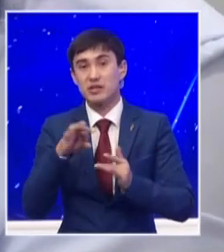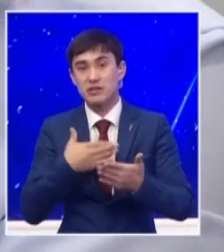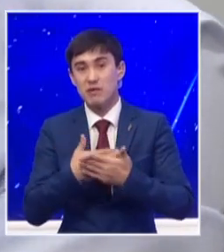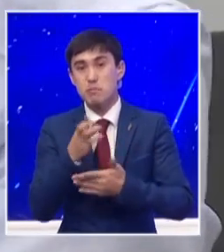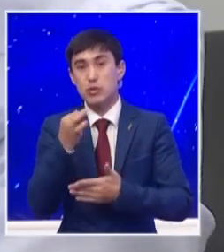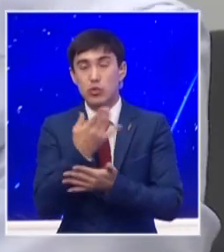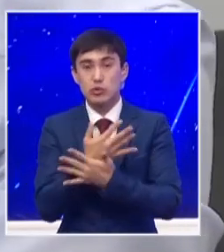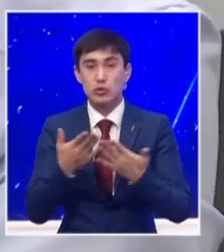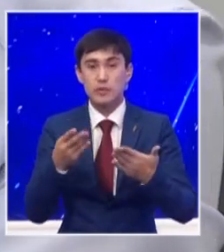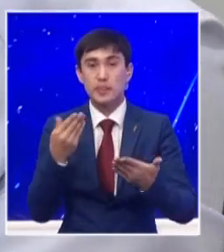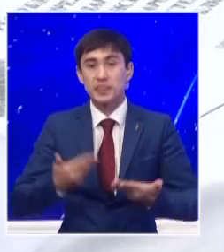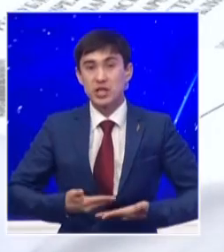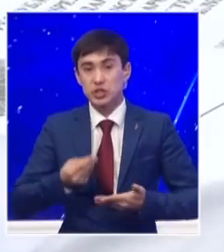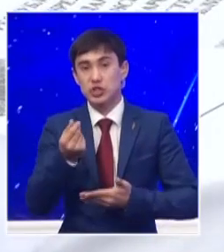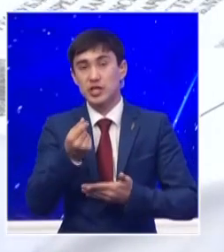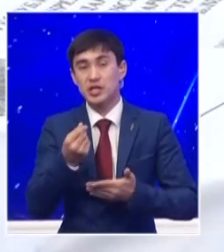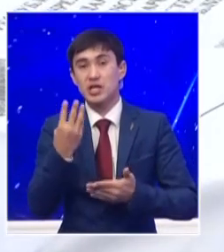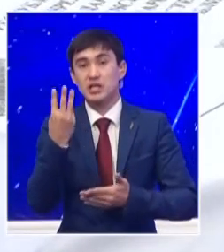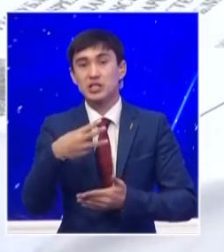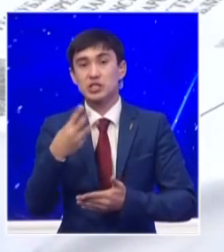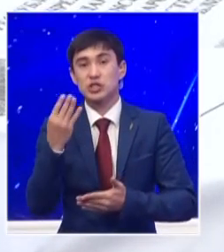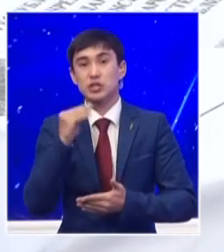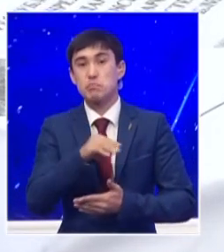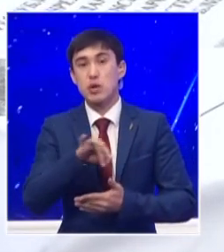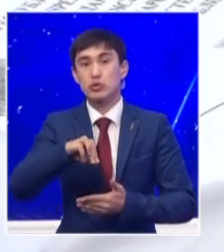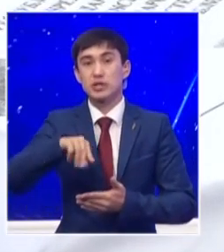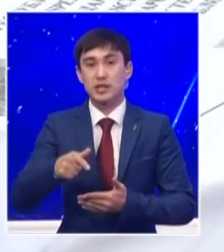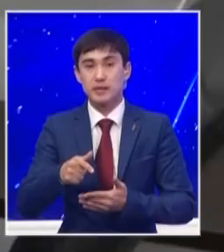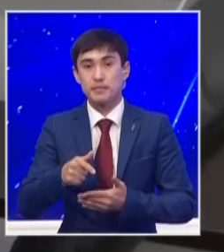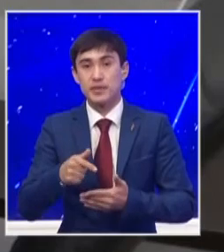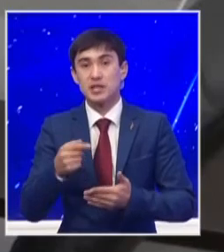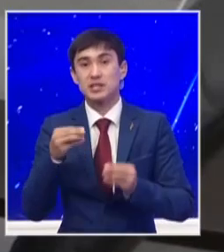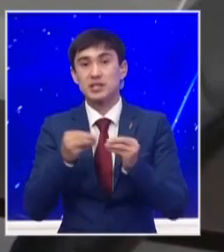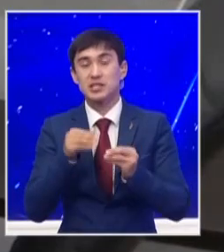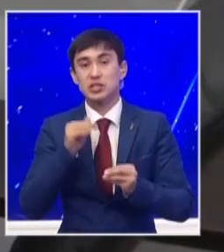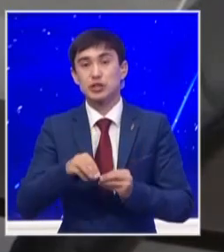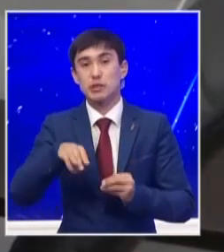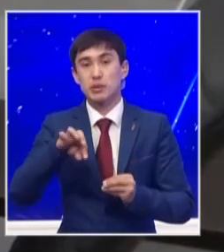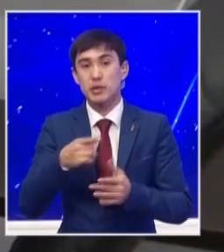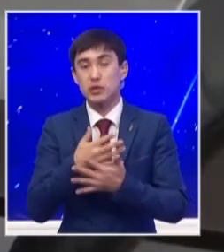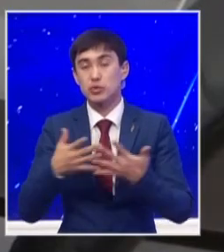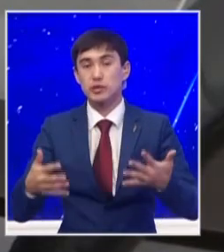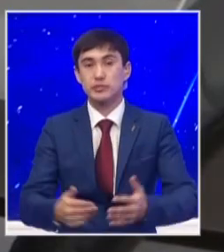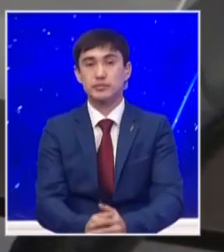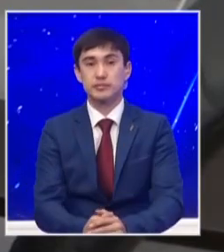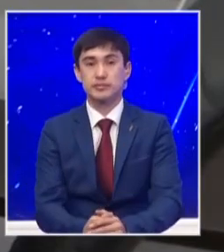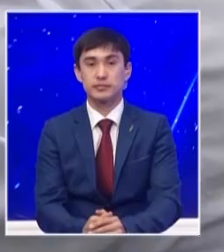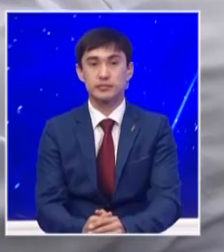другое наличные деньги в пределах 34,5 мл тенге то есть 10 МРП и